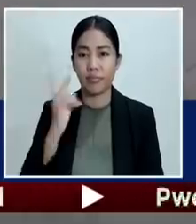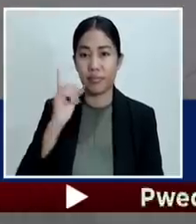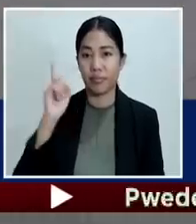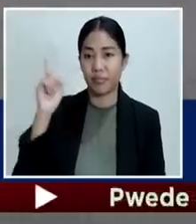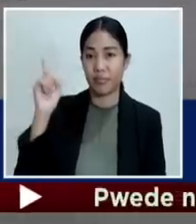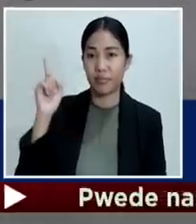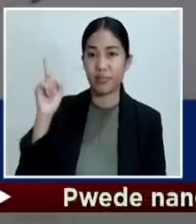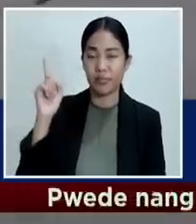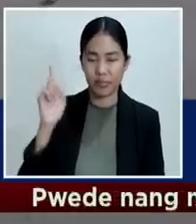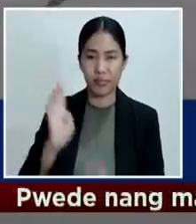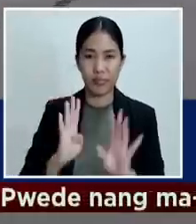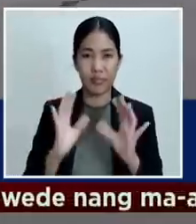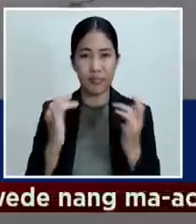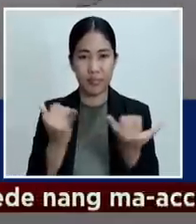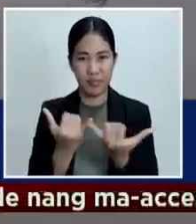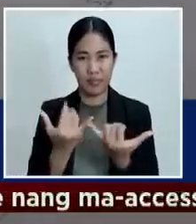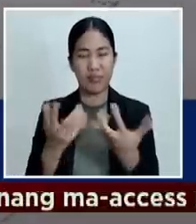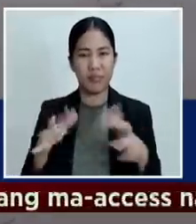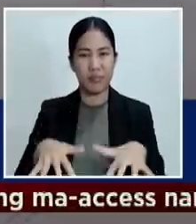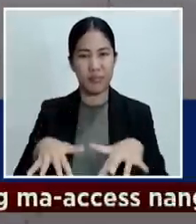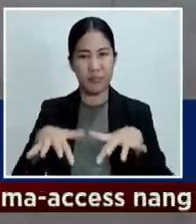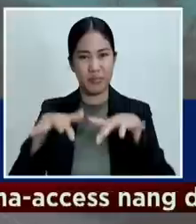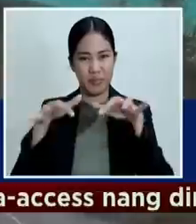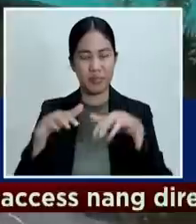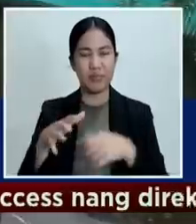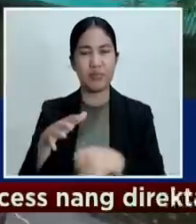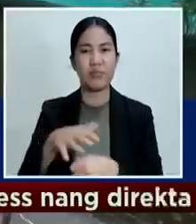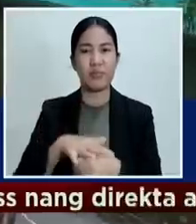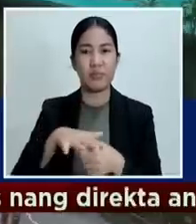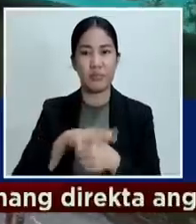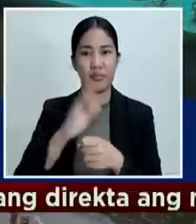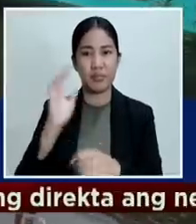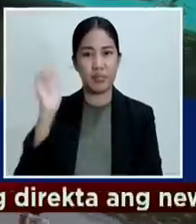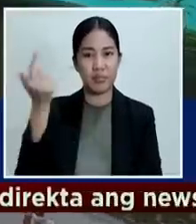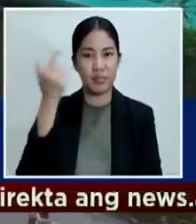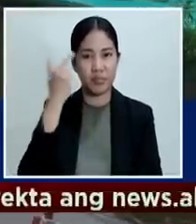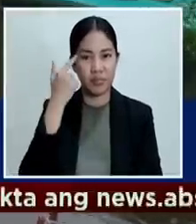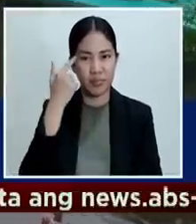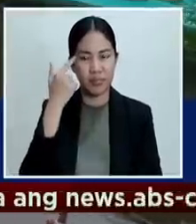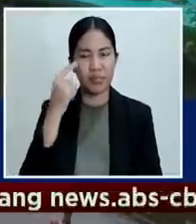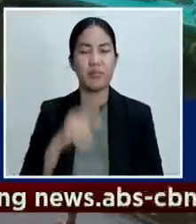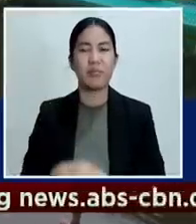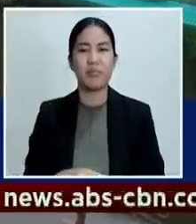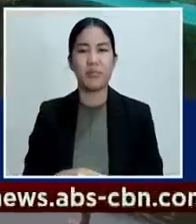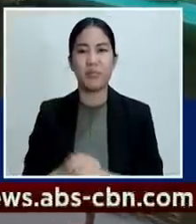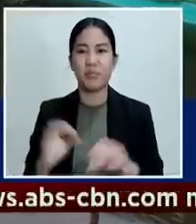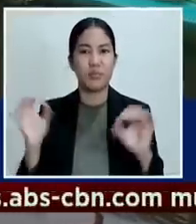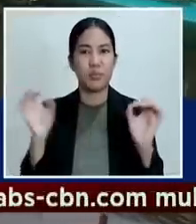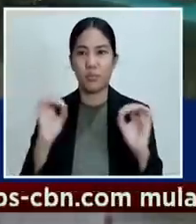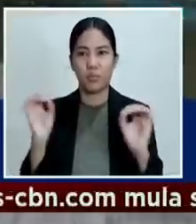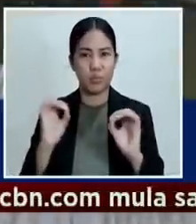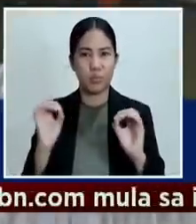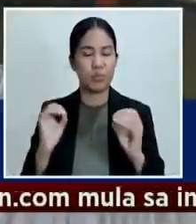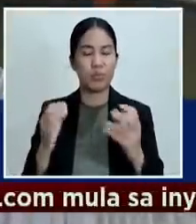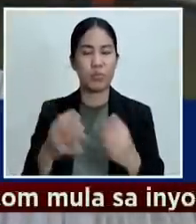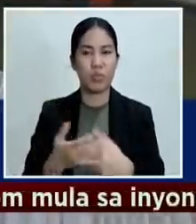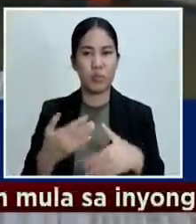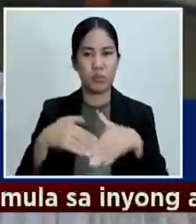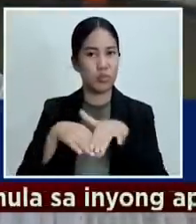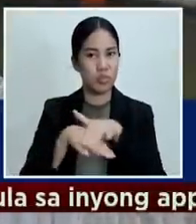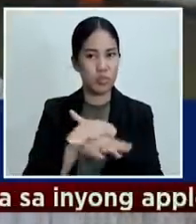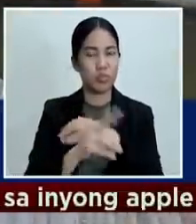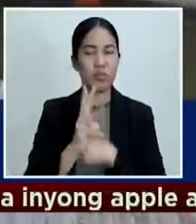ang barangay Tinahero. Aminado ang lokal na pamahalaan na walang maayos na lagusan ng tubig palabas. Bukod kasi sa